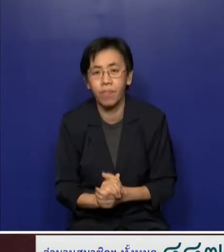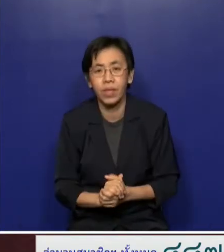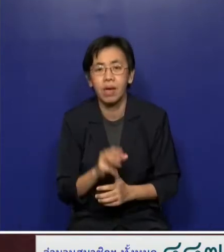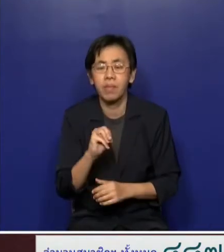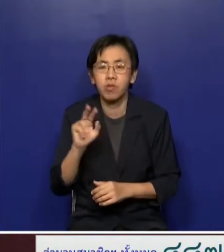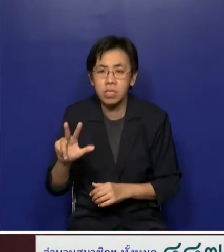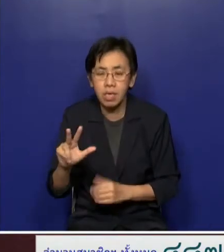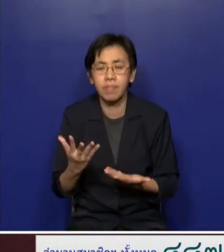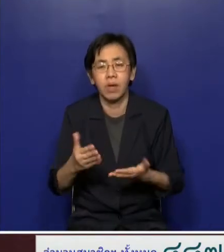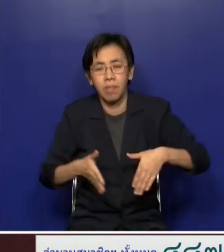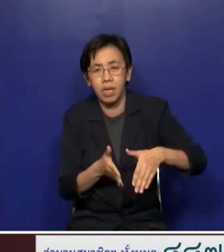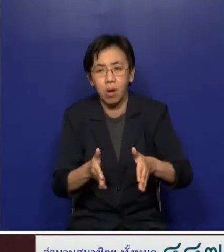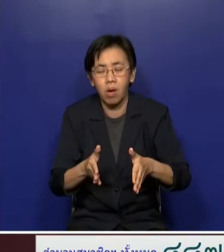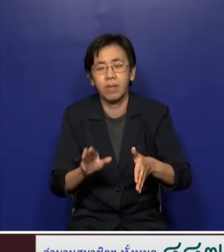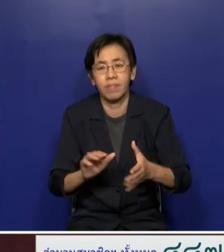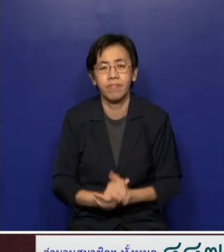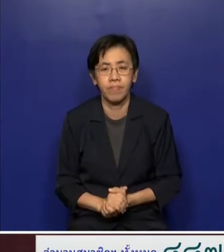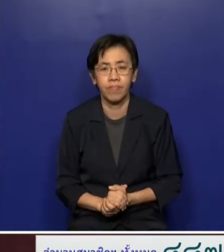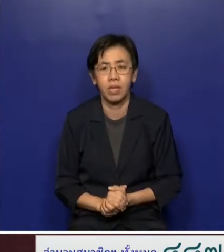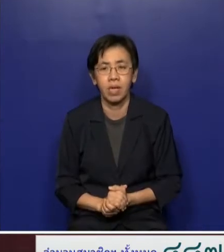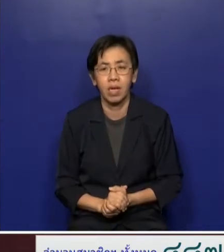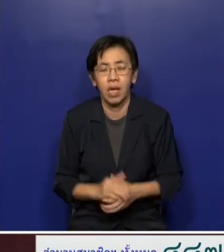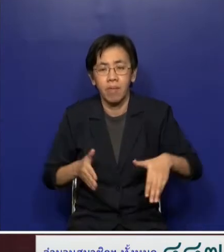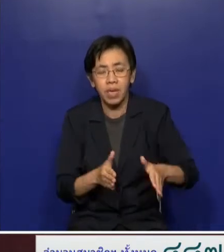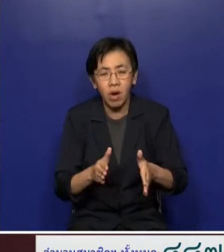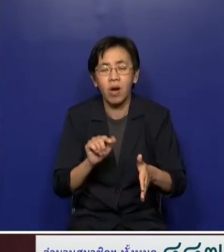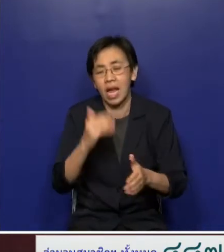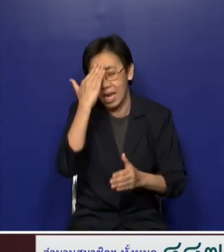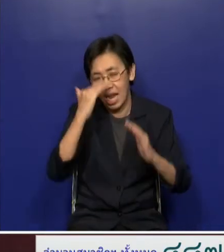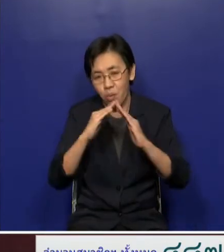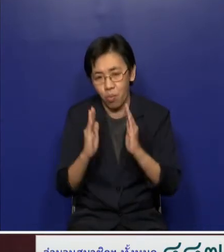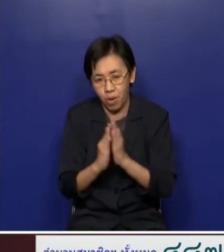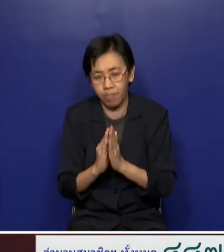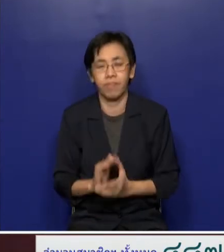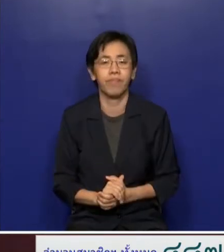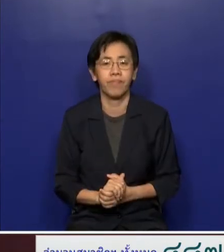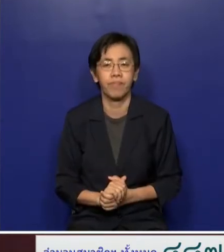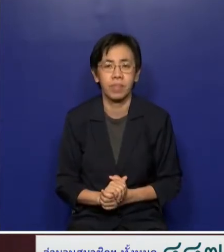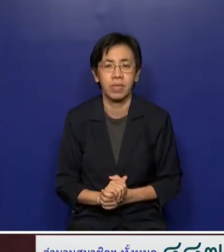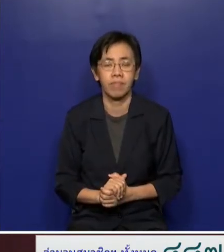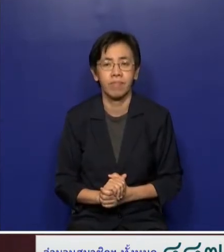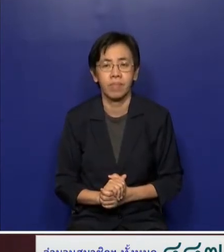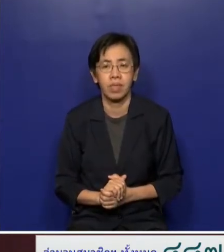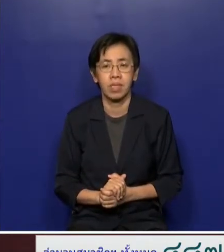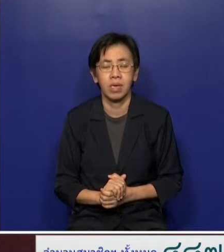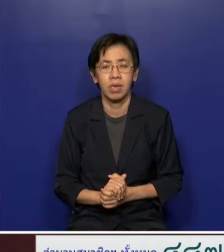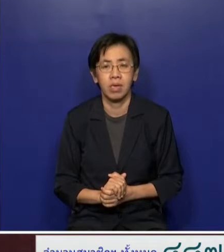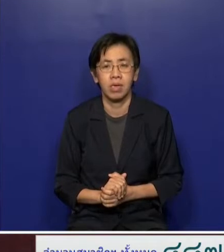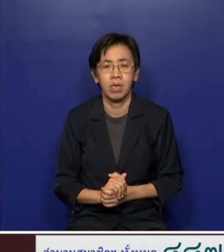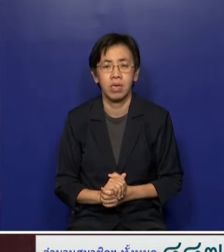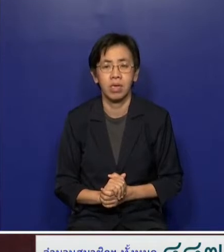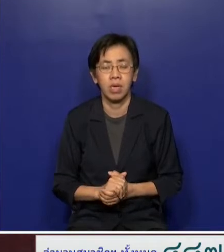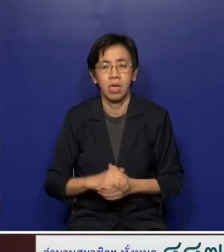หนกอง ของมหาสวัตร ของบักรอกน้อยหนาวดบทบนตรงแยะจุดจากวัด